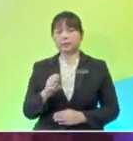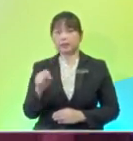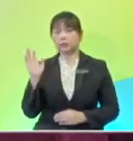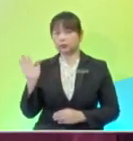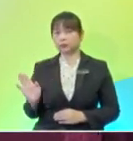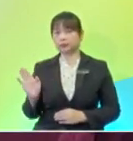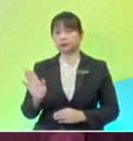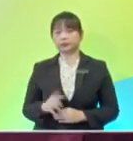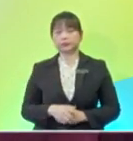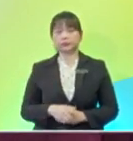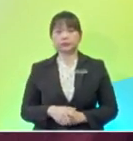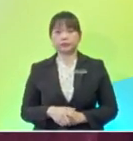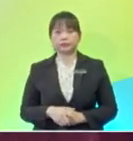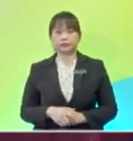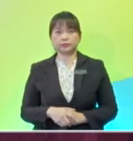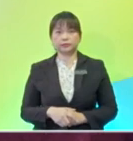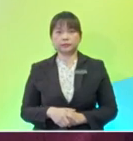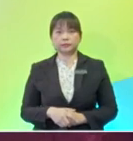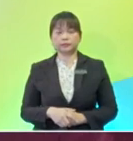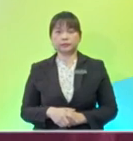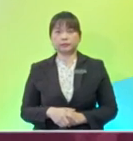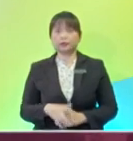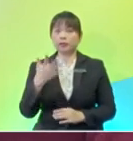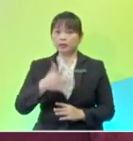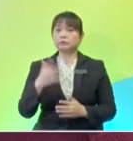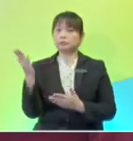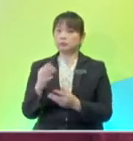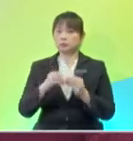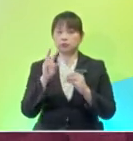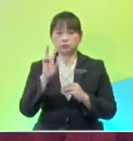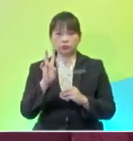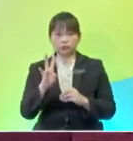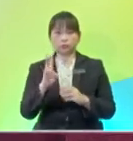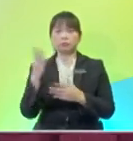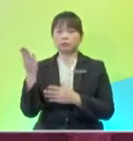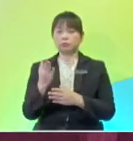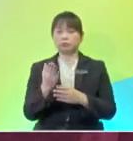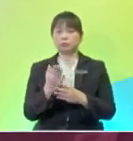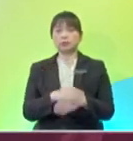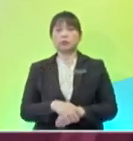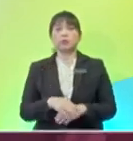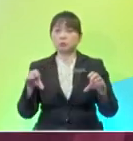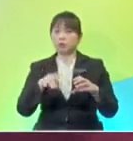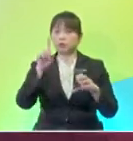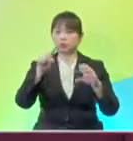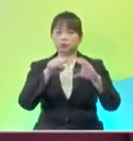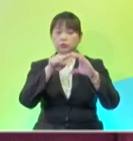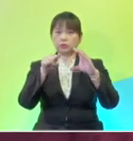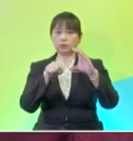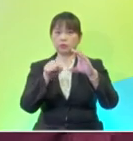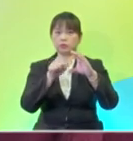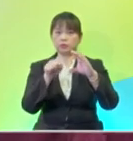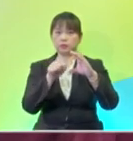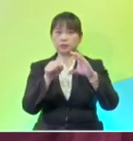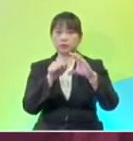dan Lepas tuh kita bawa 67 nih kita buat satu jari oke bila kita nunggu